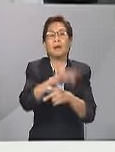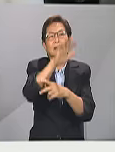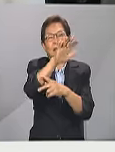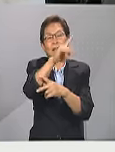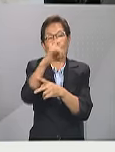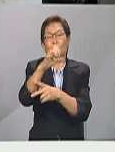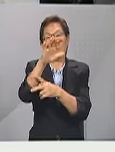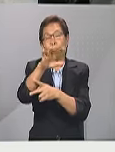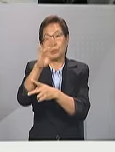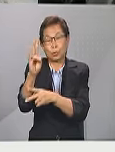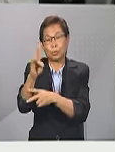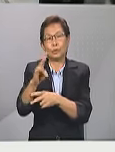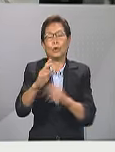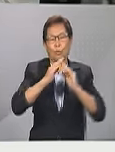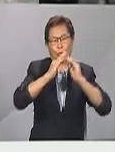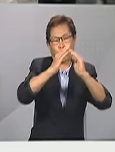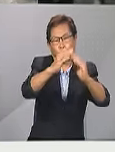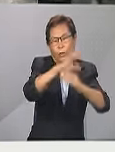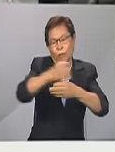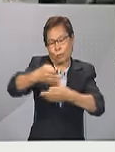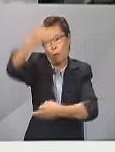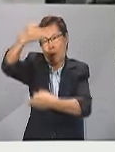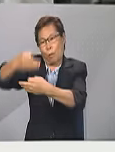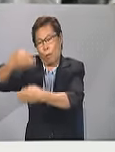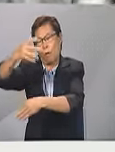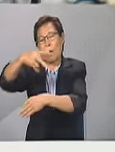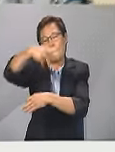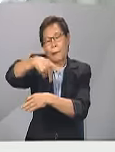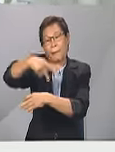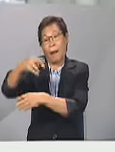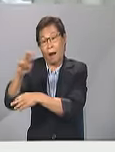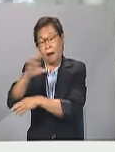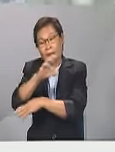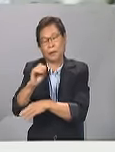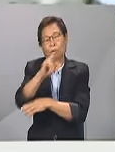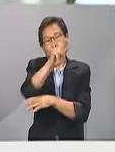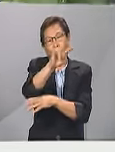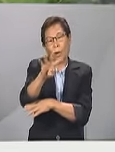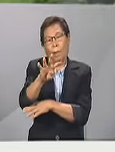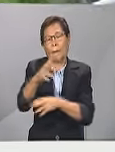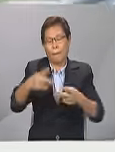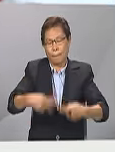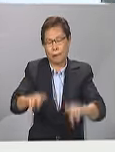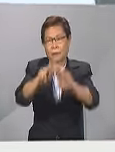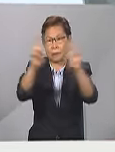perumahan termasuk Project Perumahan Rakyat DPR dan 24